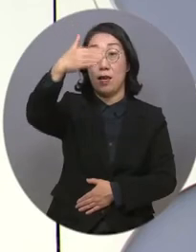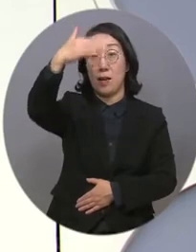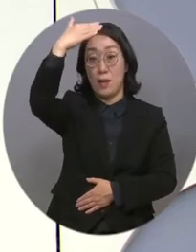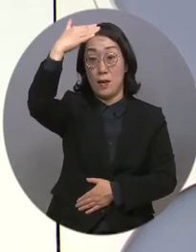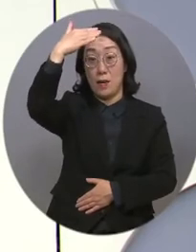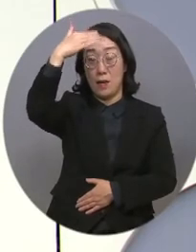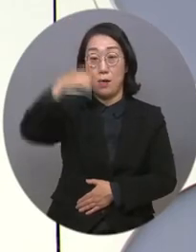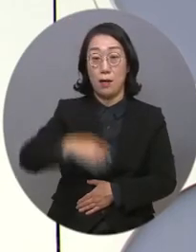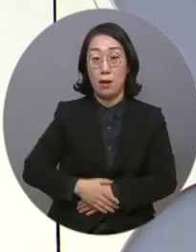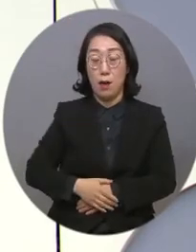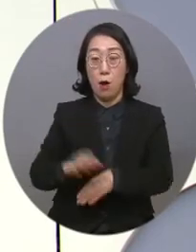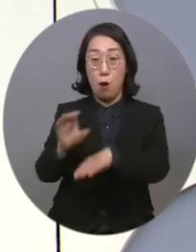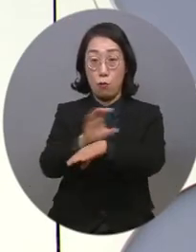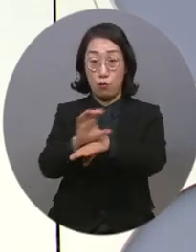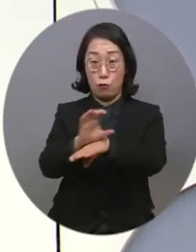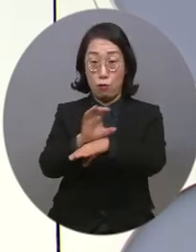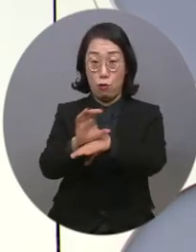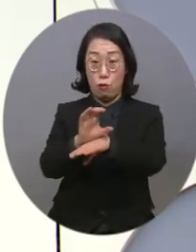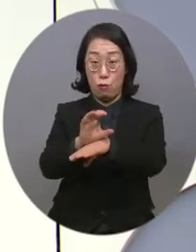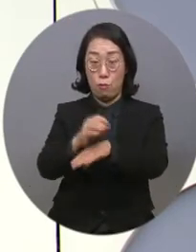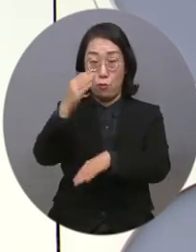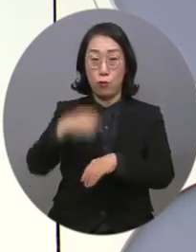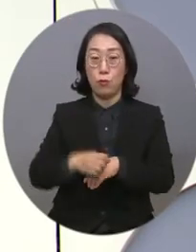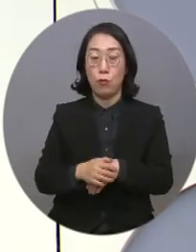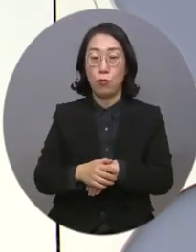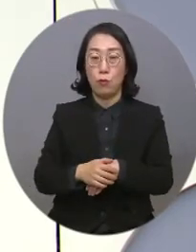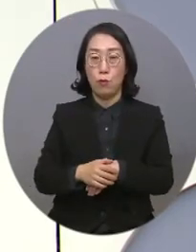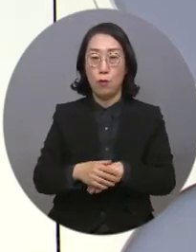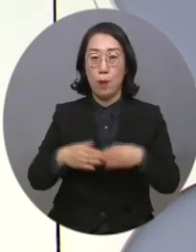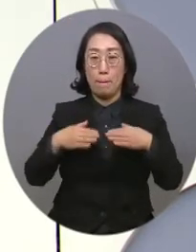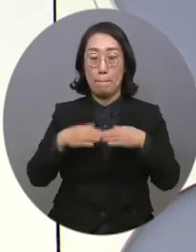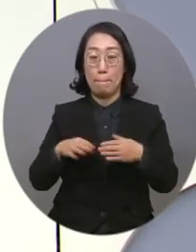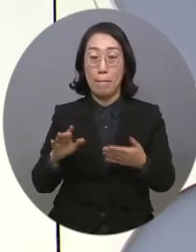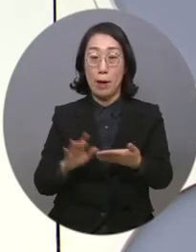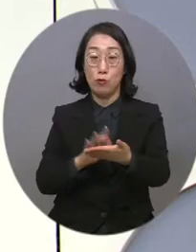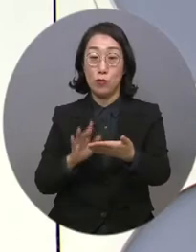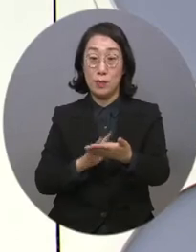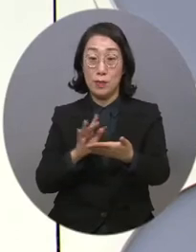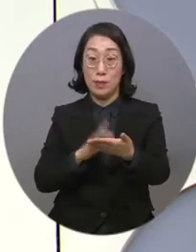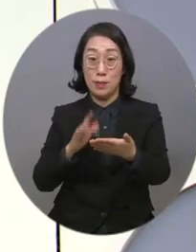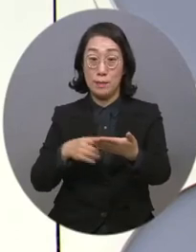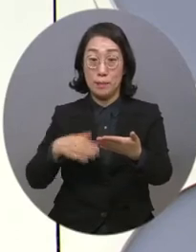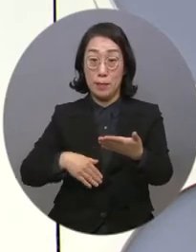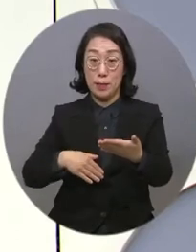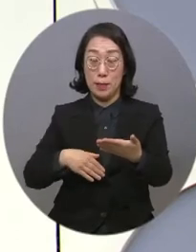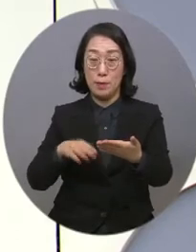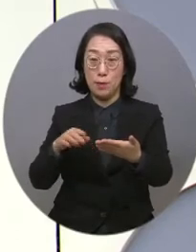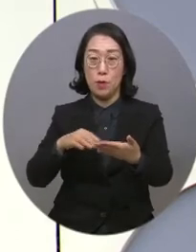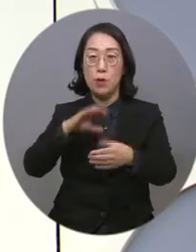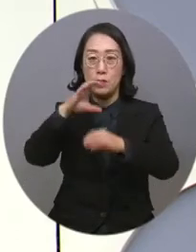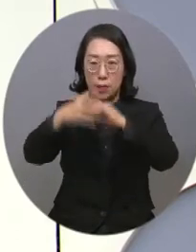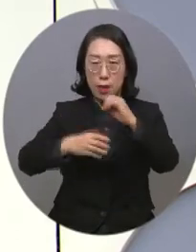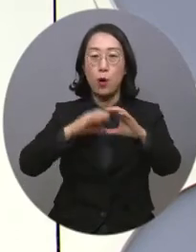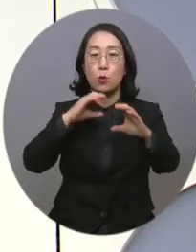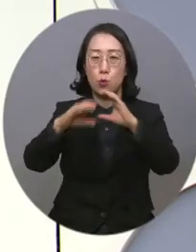이제 배에다가 이렇게 아주 타치 마우스로 아주 가벼운 타치 마우스로 타치해가지고 세상과 소통하고